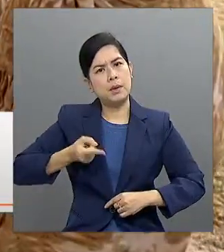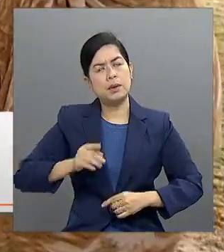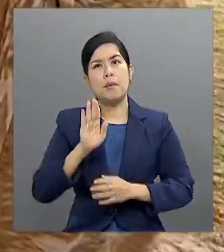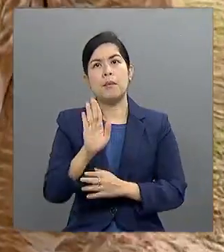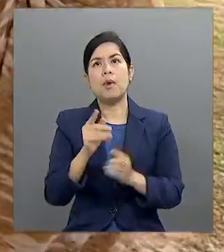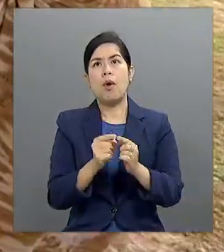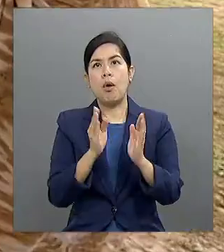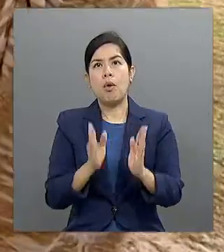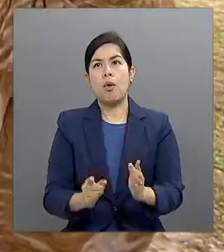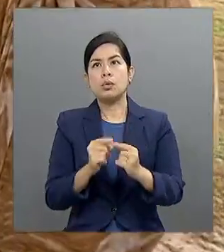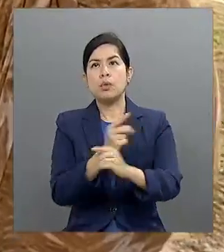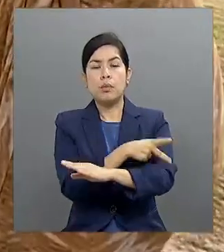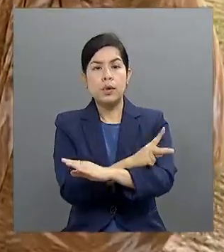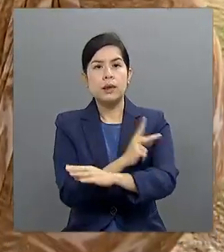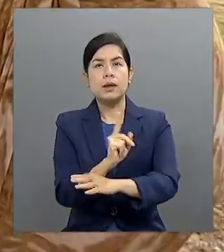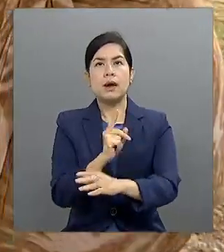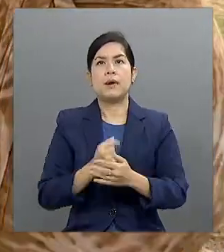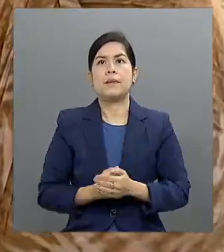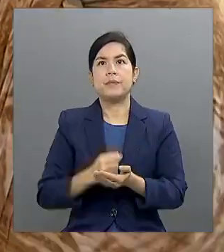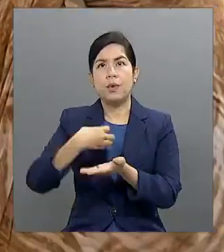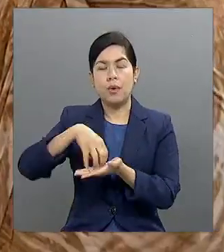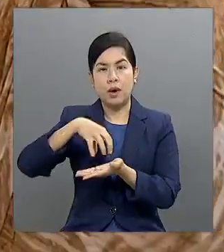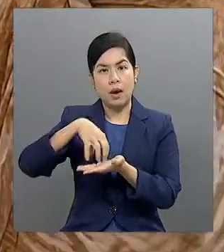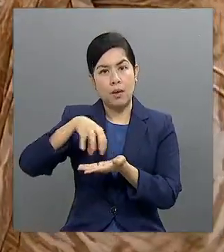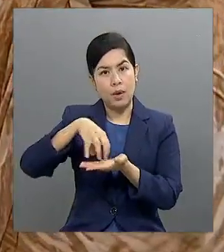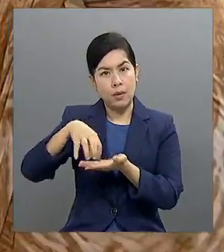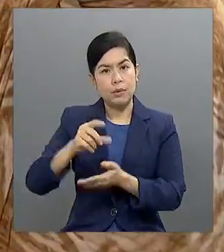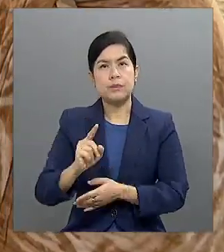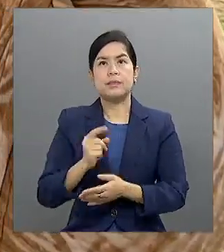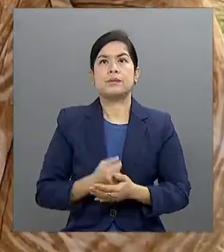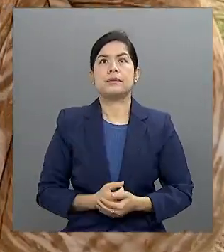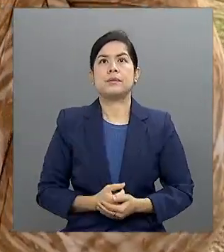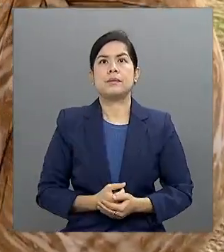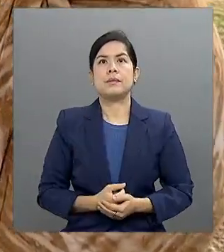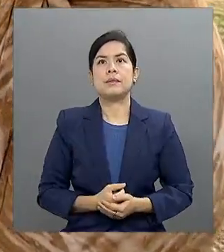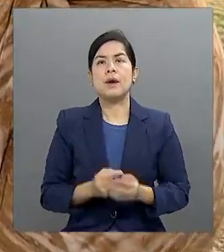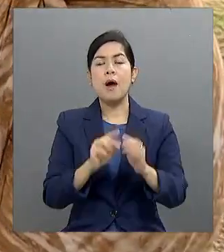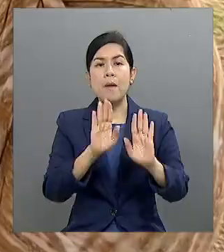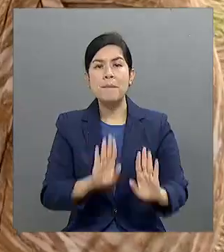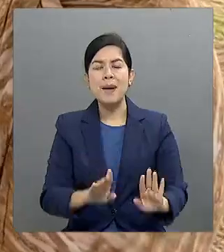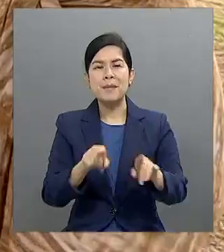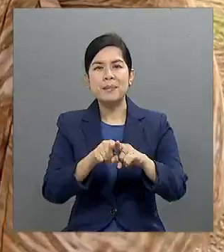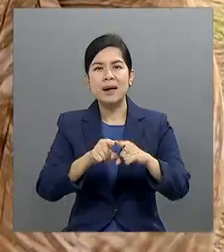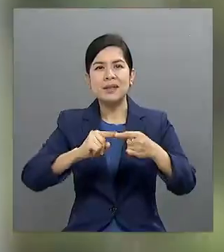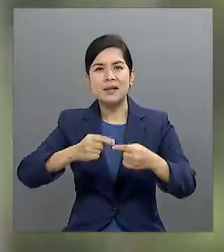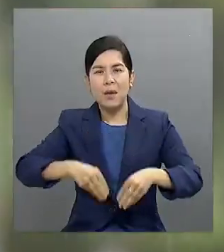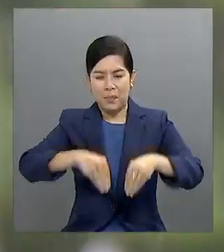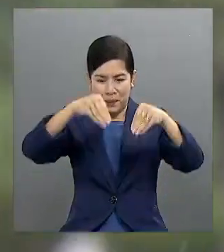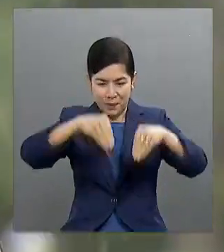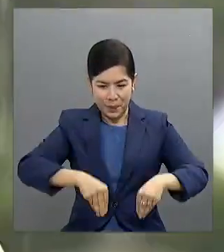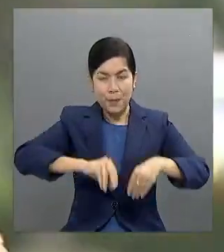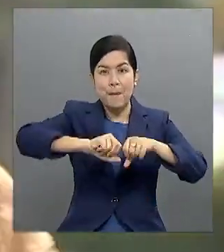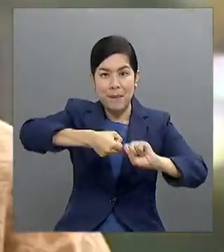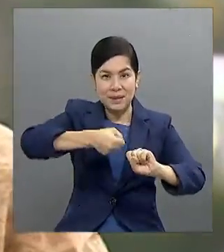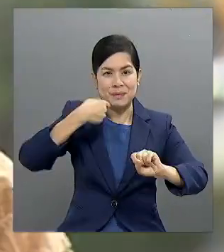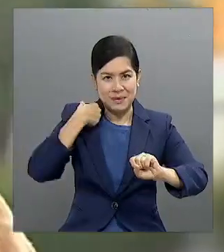สวัสด ีค่ะเล่าให้ฟังหน่อยเลยค่ะตรงนี้ค่ะ เป็น งานผ้ามัดย้อม ค่ะอันนี้ก็คล้ายๆกันกับที่คุณคานคุยเมื่อกี้นะคะ